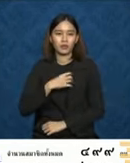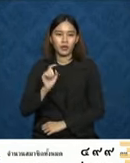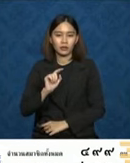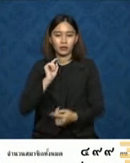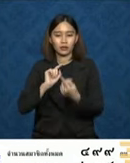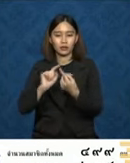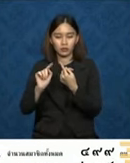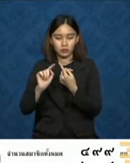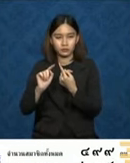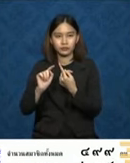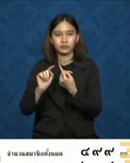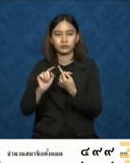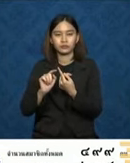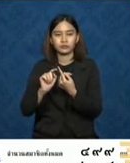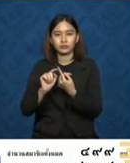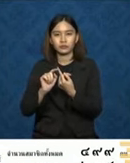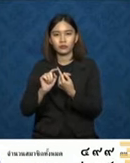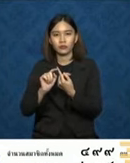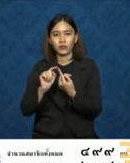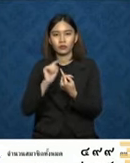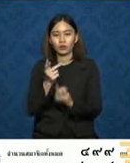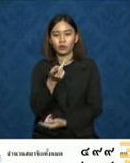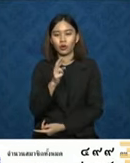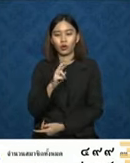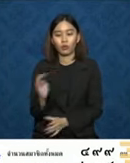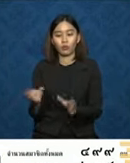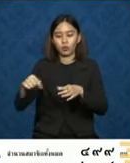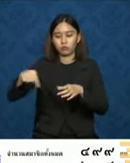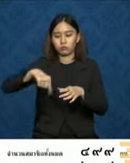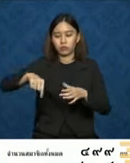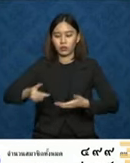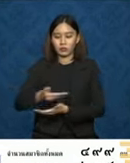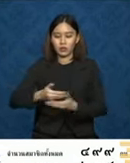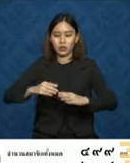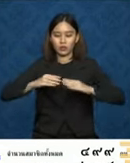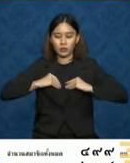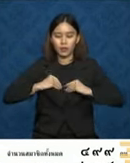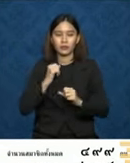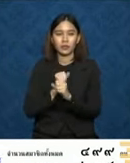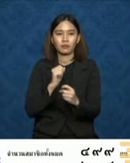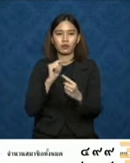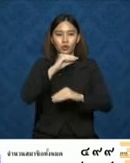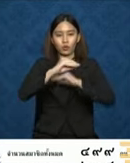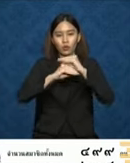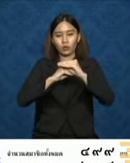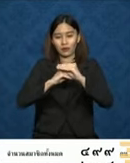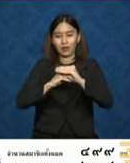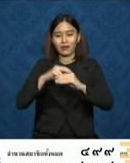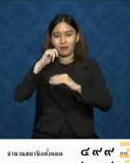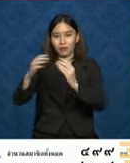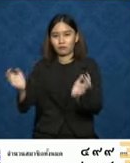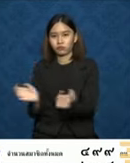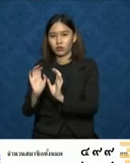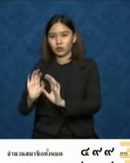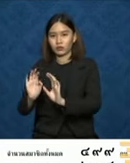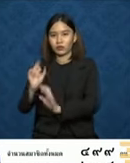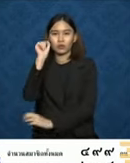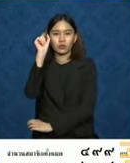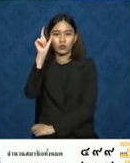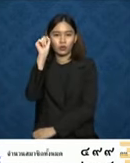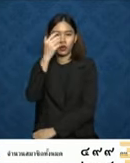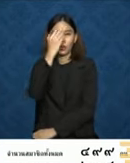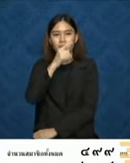ให้ทางเอ่อคณะรัฐมนตรีนะครับได้พิจารณาเห็นชอบแล้วก็เร่งรัดในเรื่องของโครงการอ่างเก็บน้ำของพร้าวนี้โดยเล่งด่วน